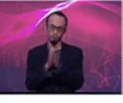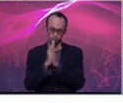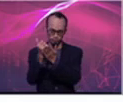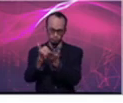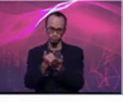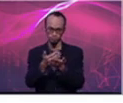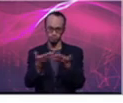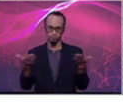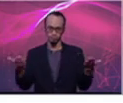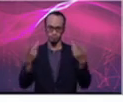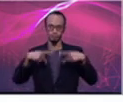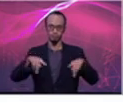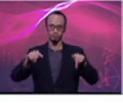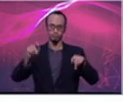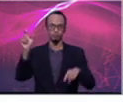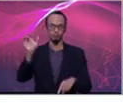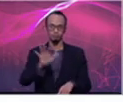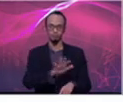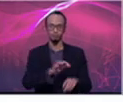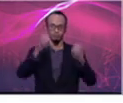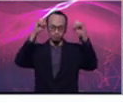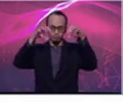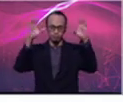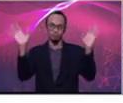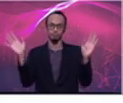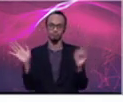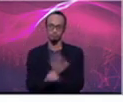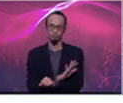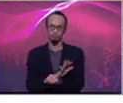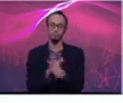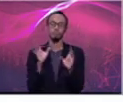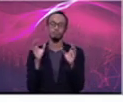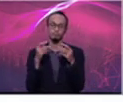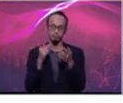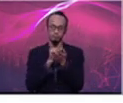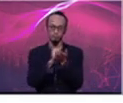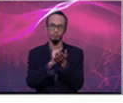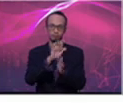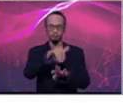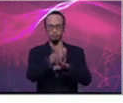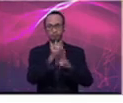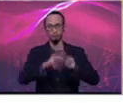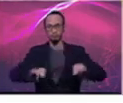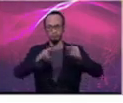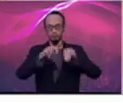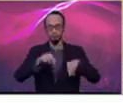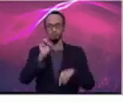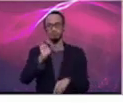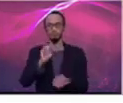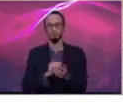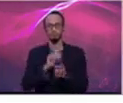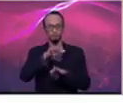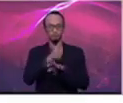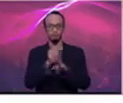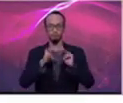mengambil peluang ini berada dalam bulan Ramadan penuh keberkatan ini untuk kita menyumbang kepada pembangunan masjid ini insya-allah pembinaan masjid yang